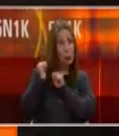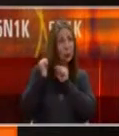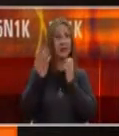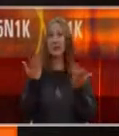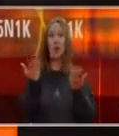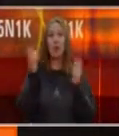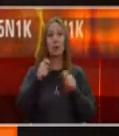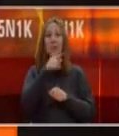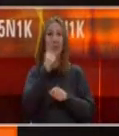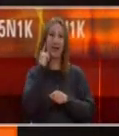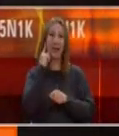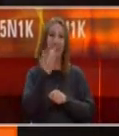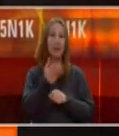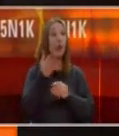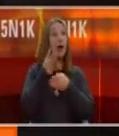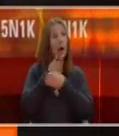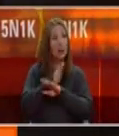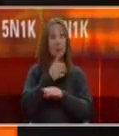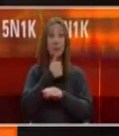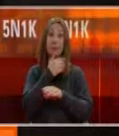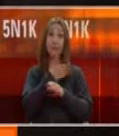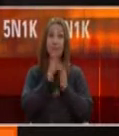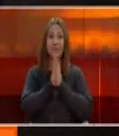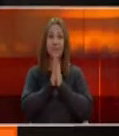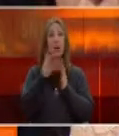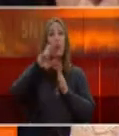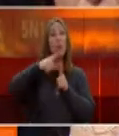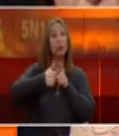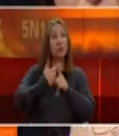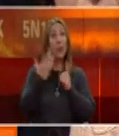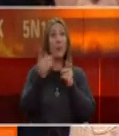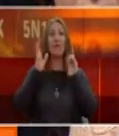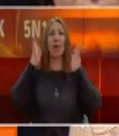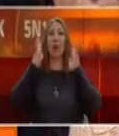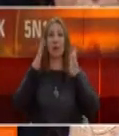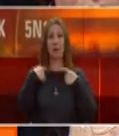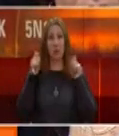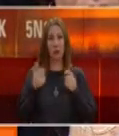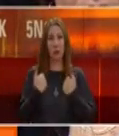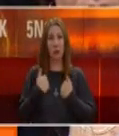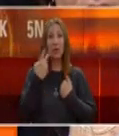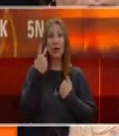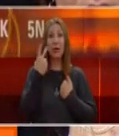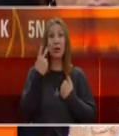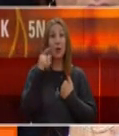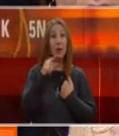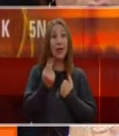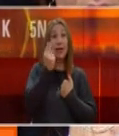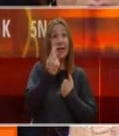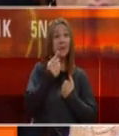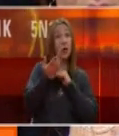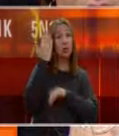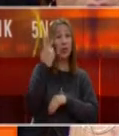Ne yapıyorsunuz? Sizden dinleyelim. Aslında biz bir proje yürütmüyoruz, bir faaliyet yürütüyoruz. Bundan 7 yıl